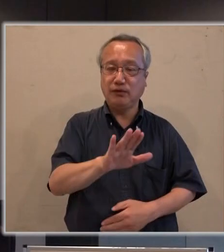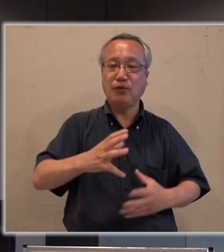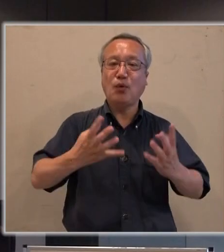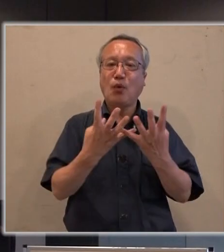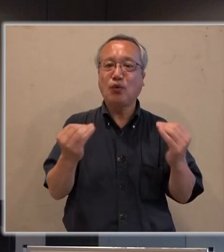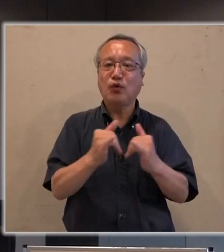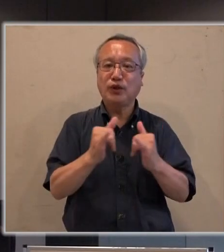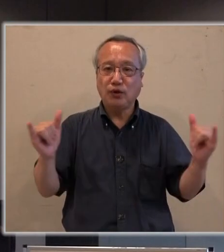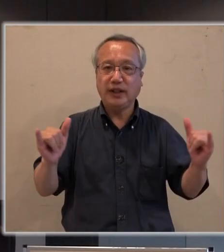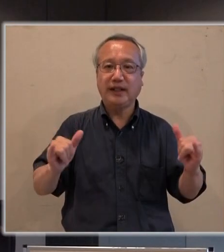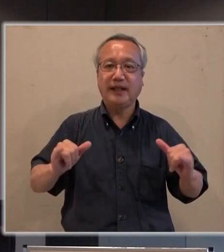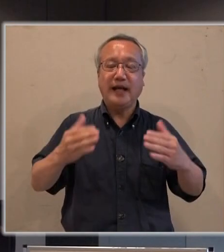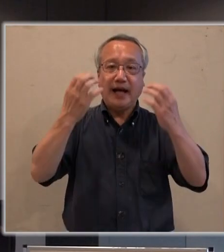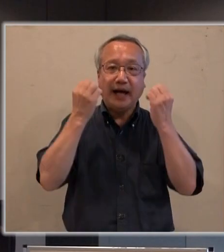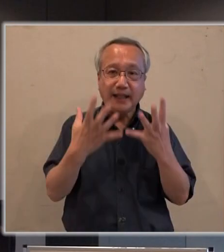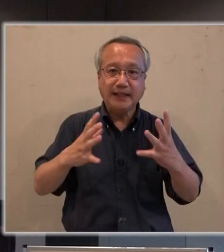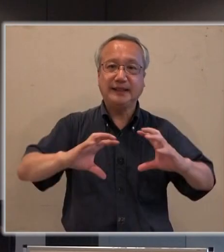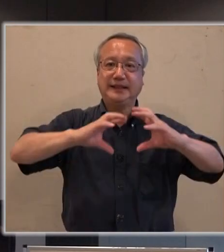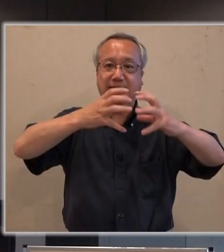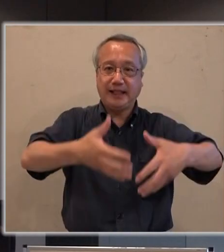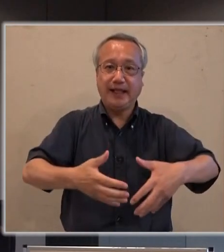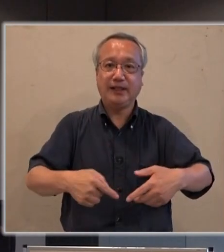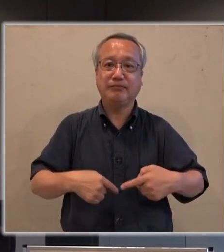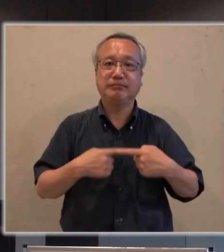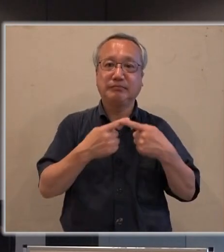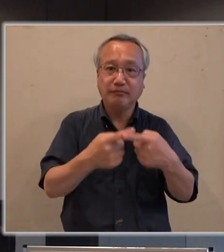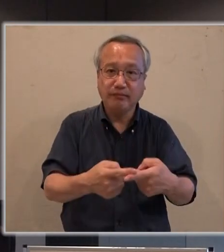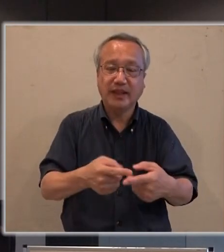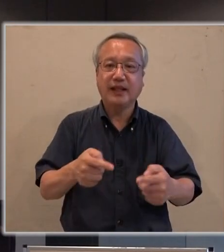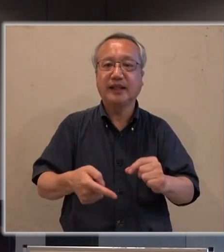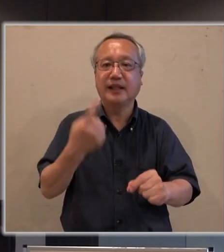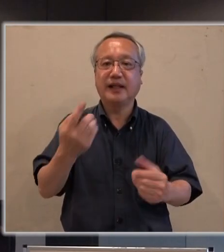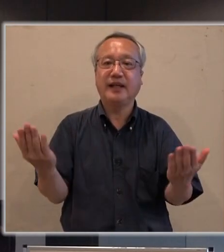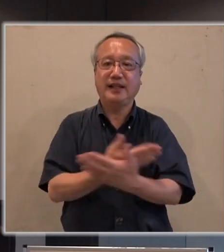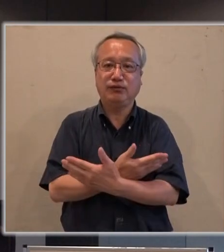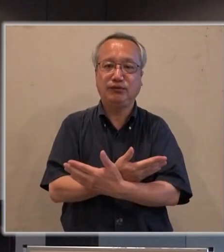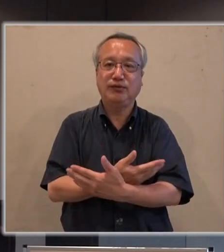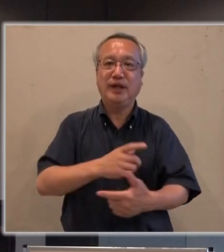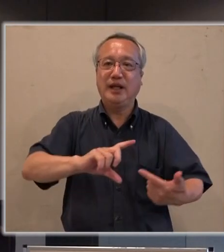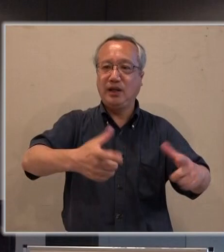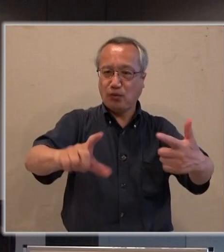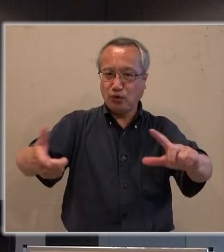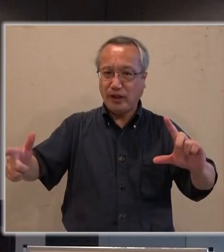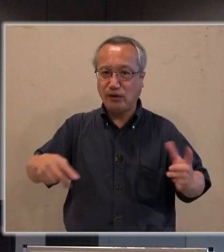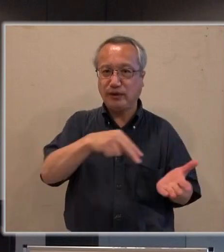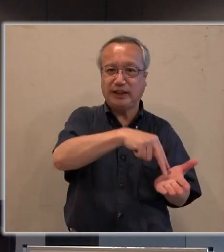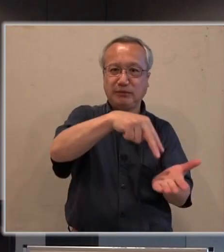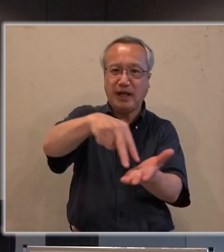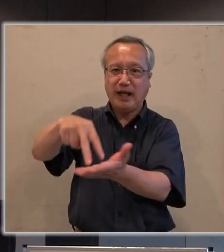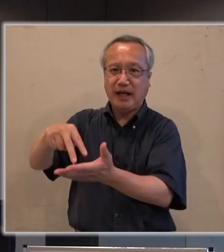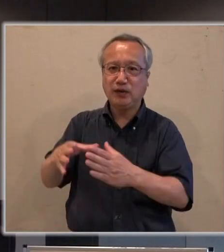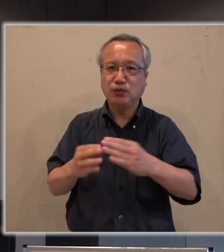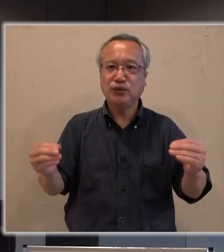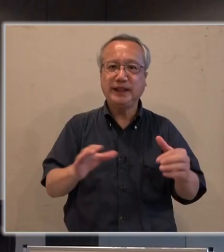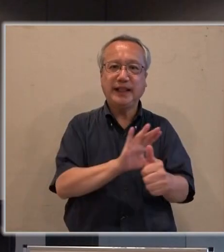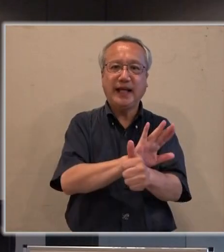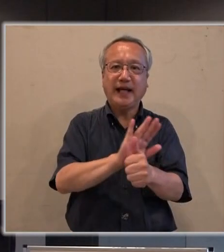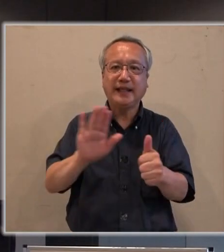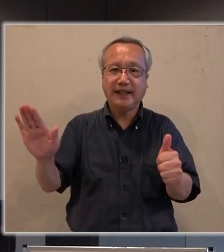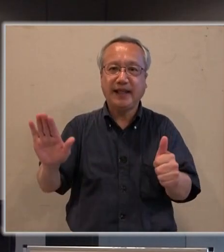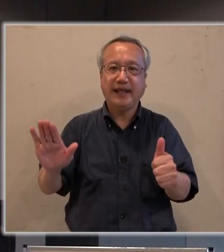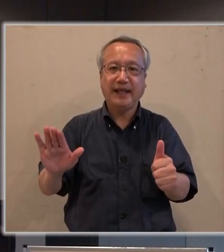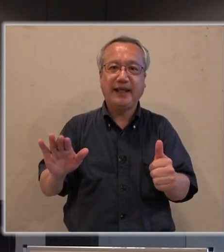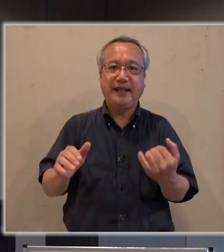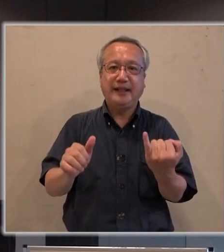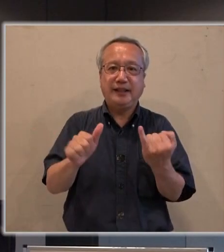しい世界へのきっかけになるのではないでしょうか。いろんな異なる立場、国、背景、ジェンダーの